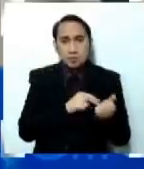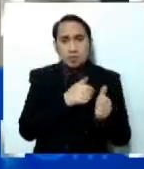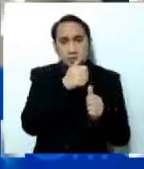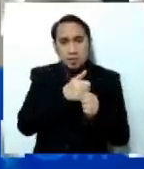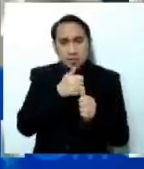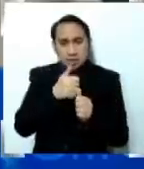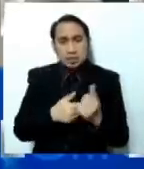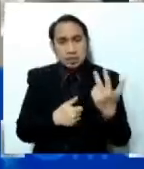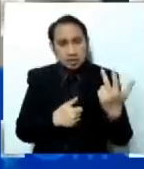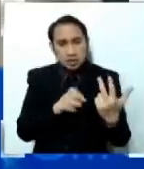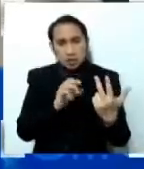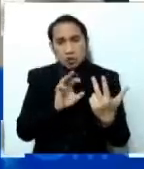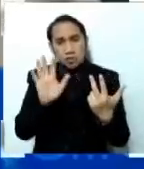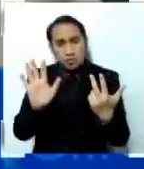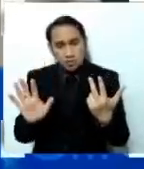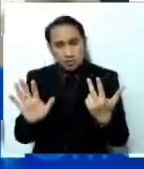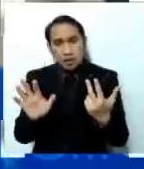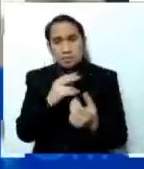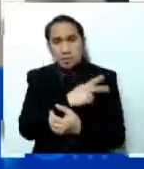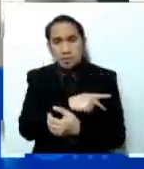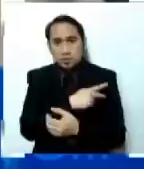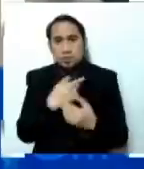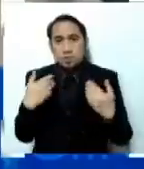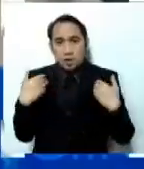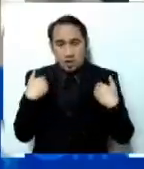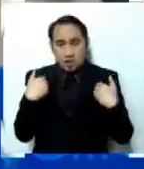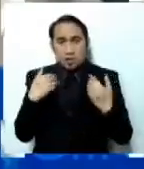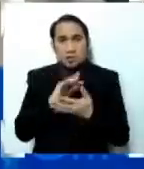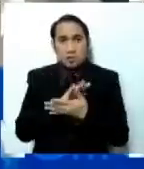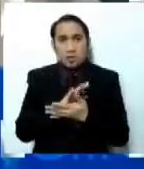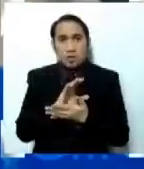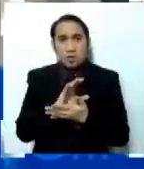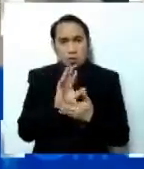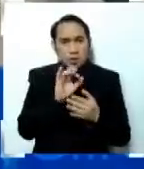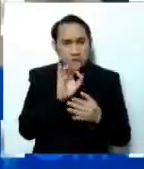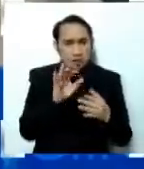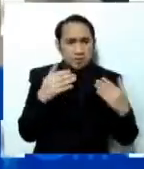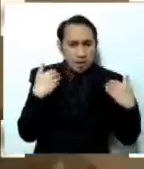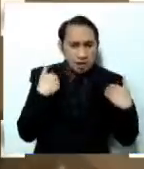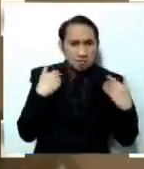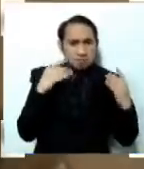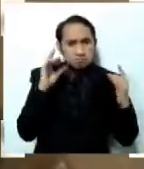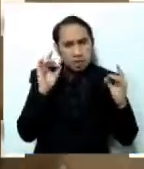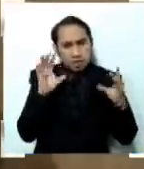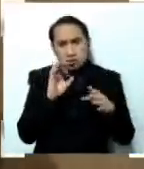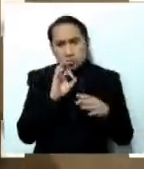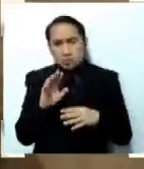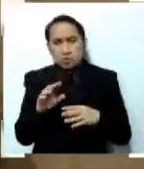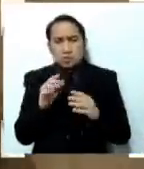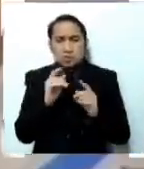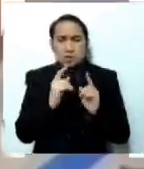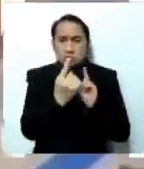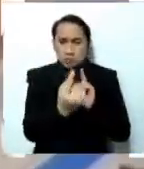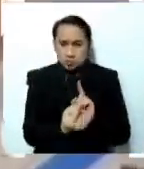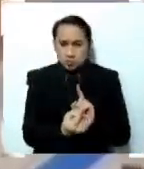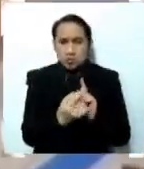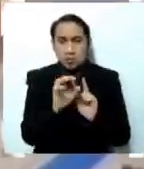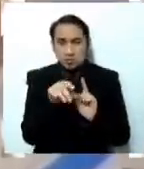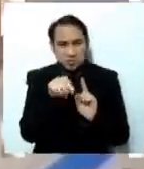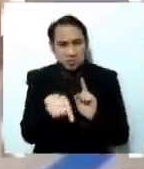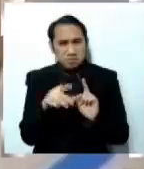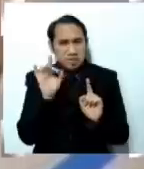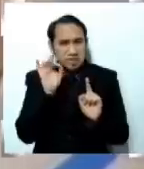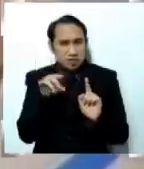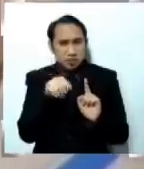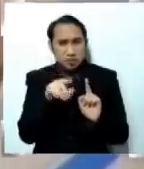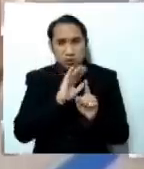3 o 5 pasyente na may COVID at kung ito ay critical at severe, 1 nurse to 1 patient. Gaya halimbawa sa Dagupan City na may